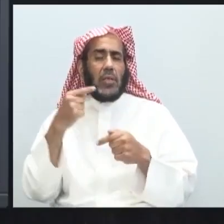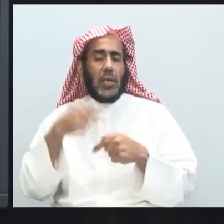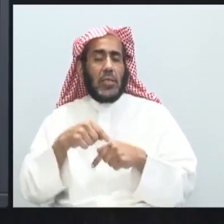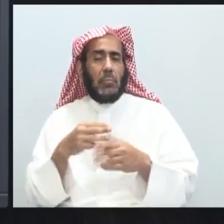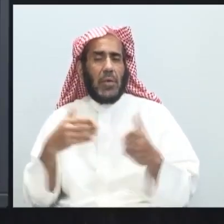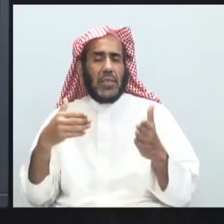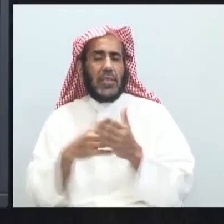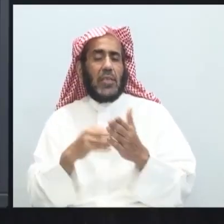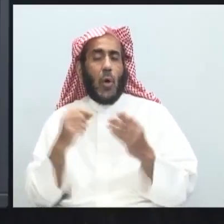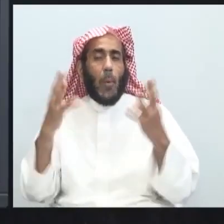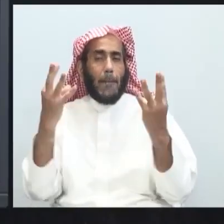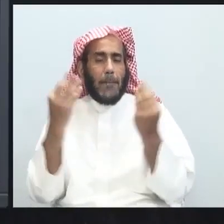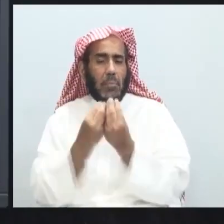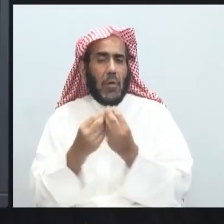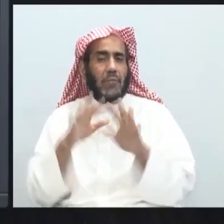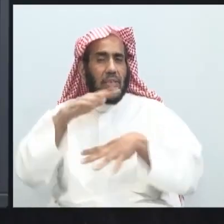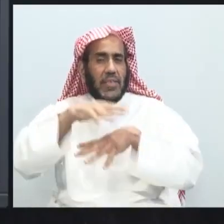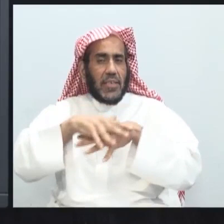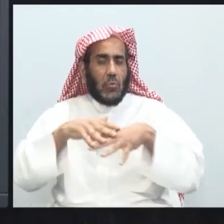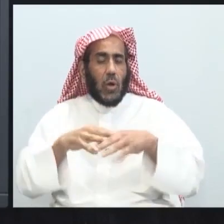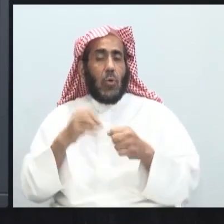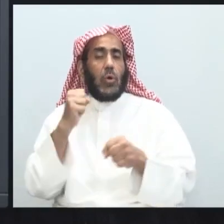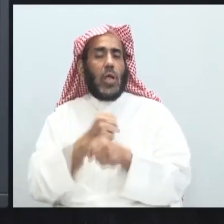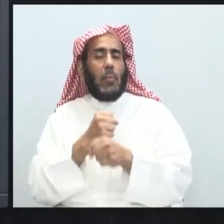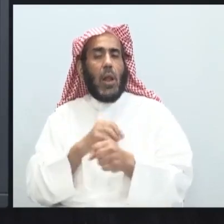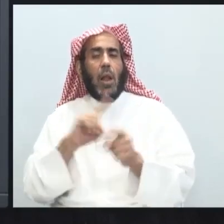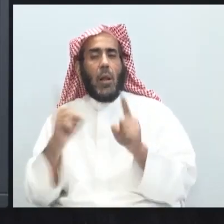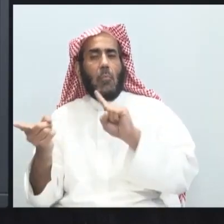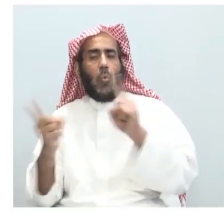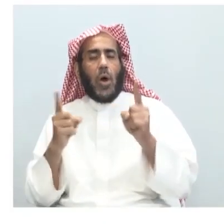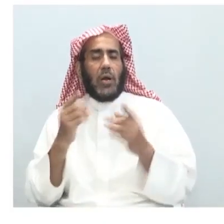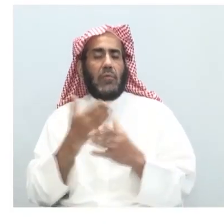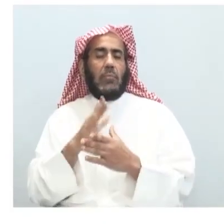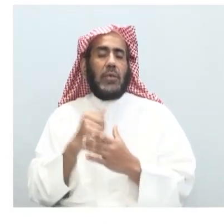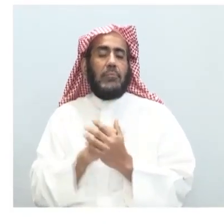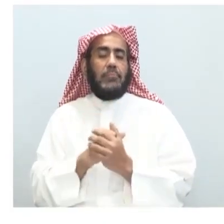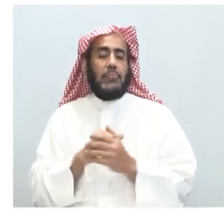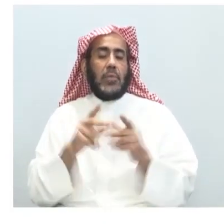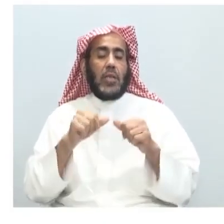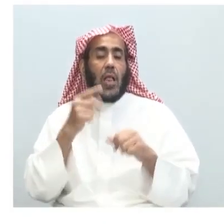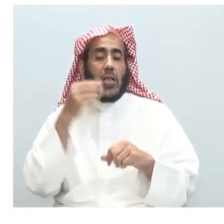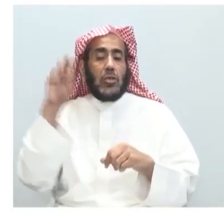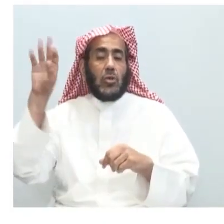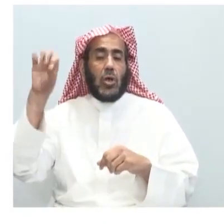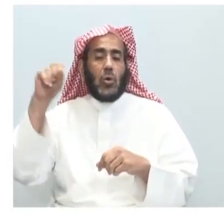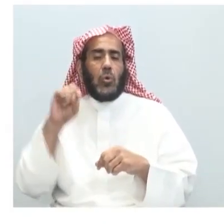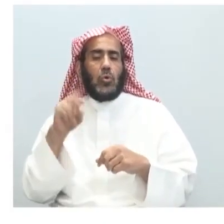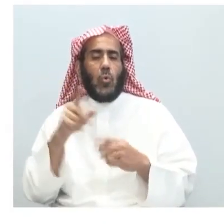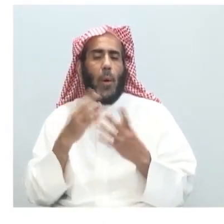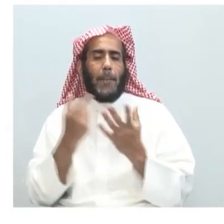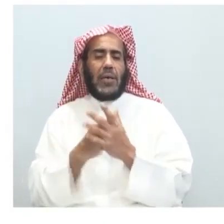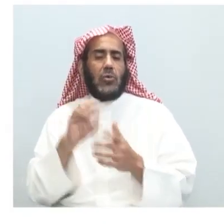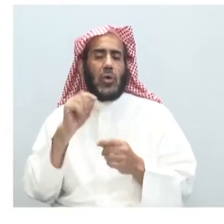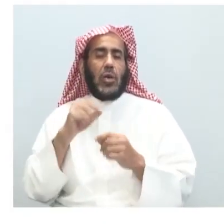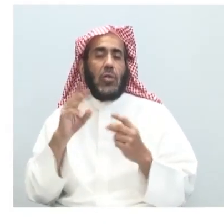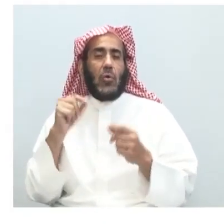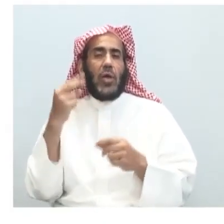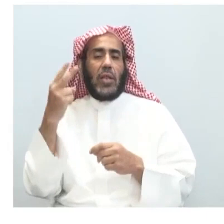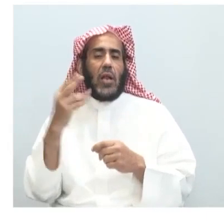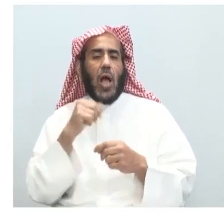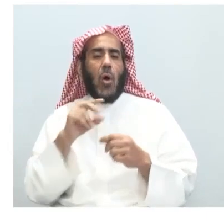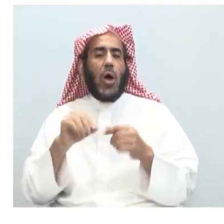تنتهي تقوم بجمعها في جدول وتعمل مقارنه فيما بينها اذا هو عباره عن سكر ثنائي